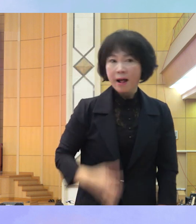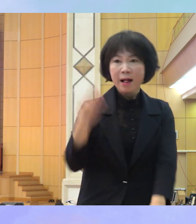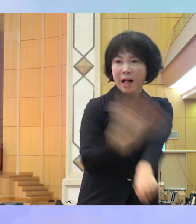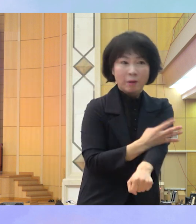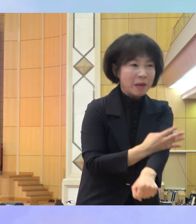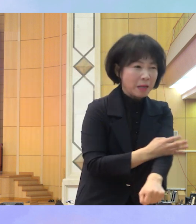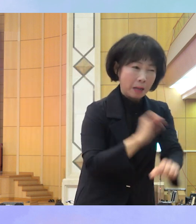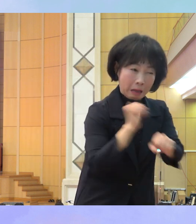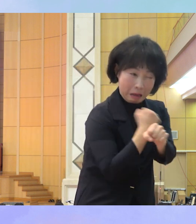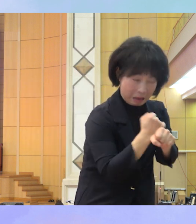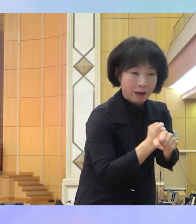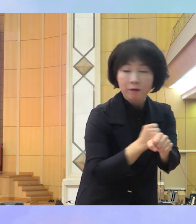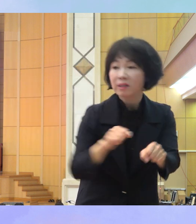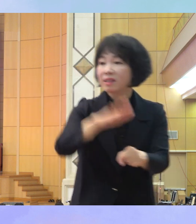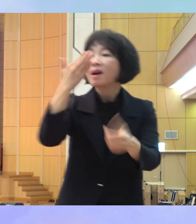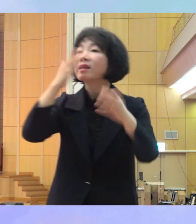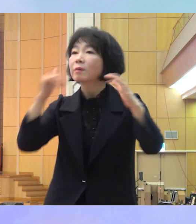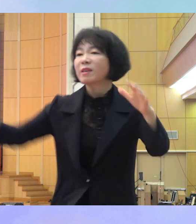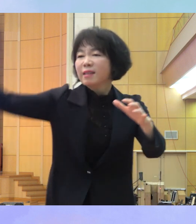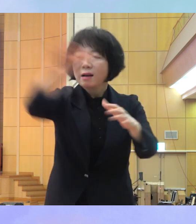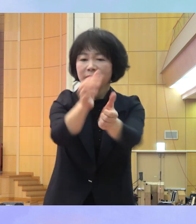노예로 삼아버렸다는 말이에요.